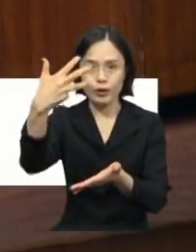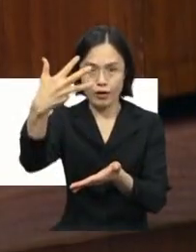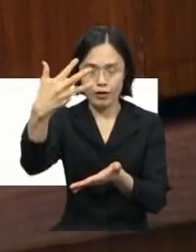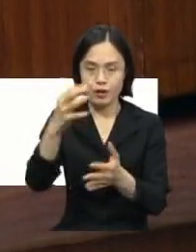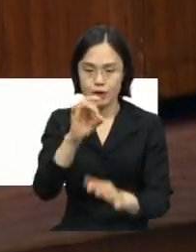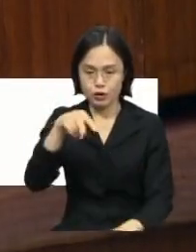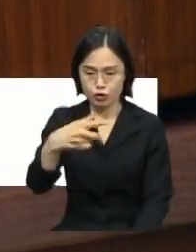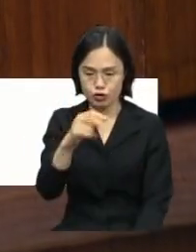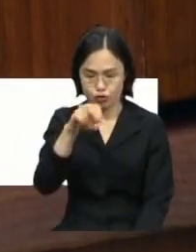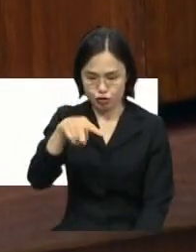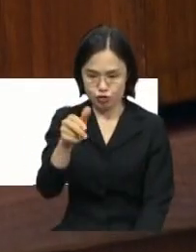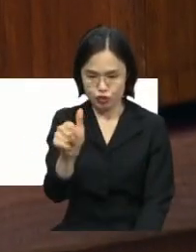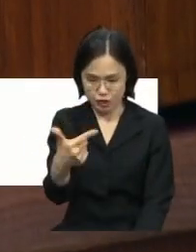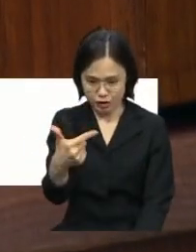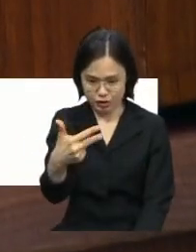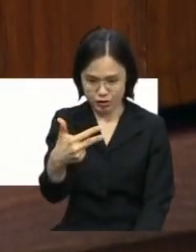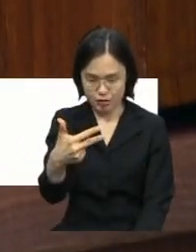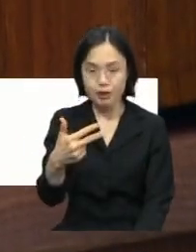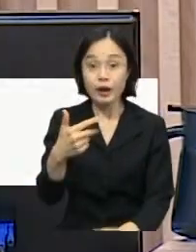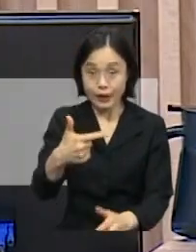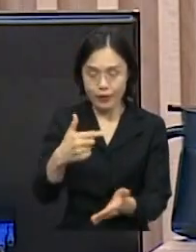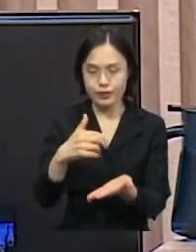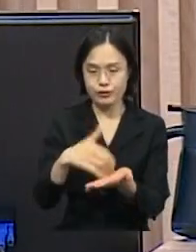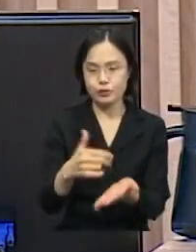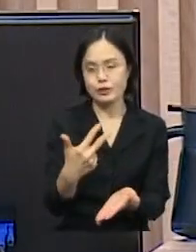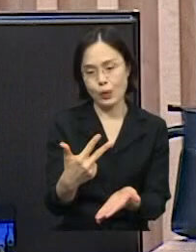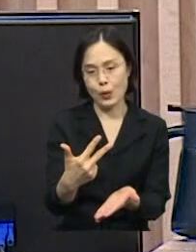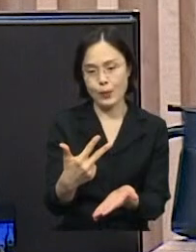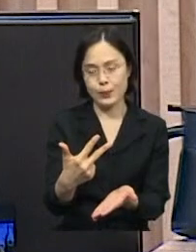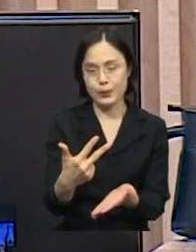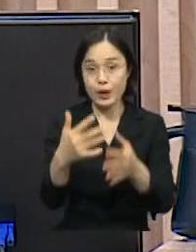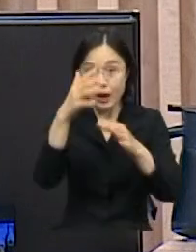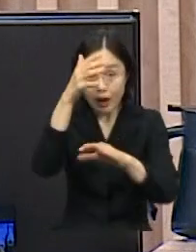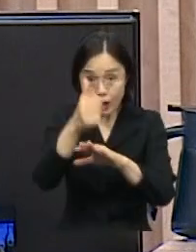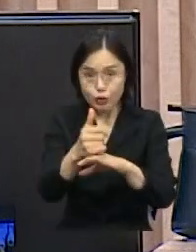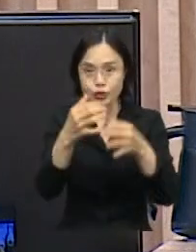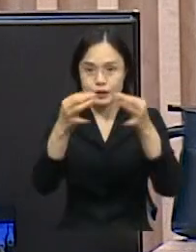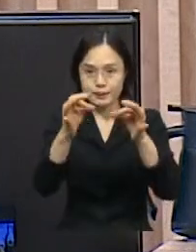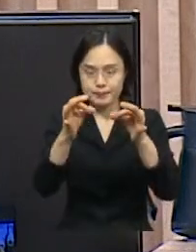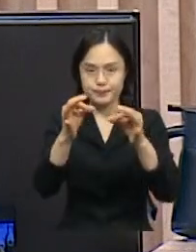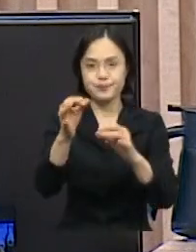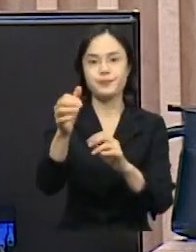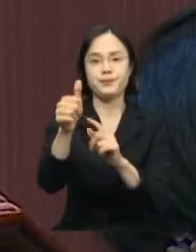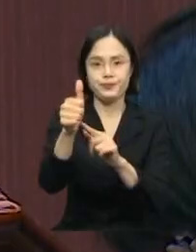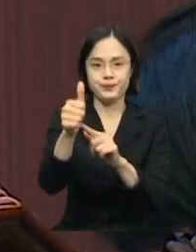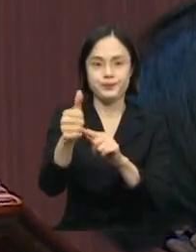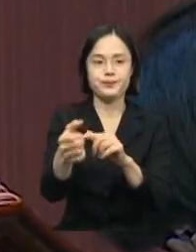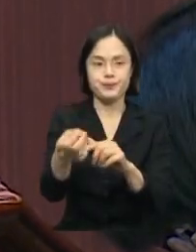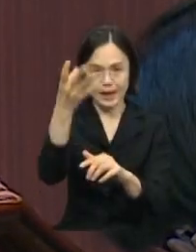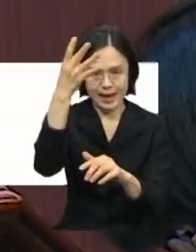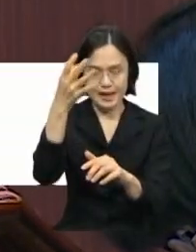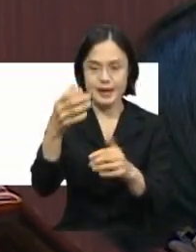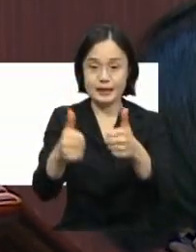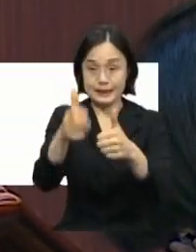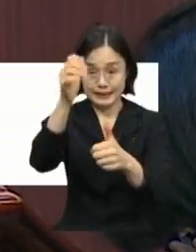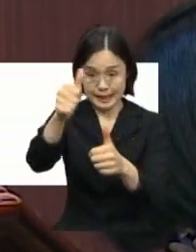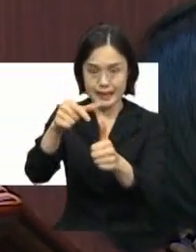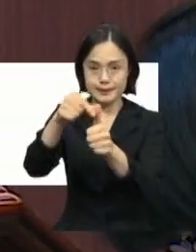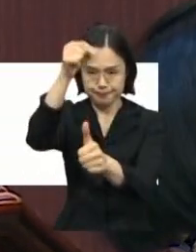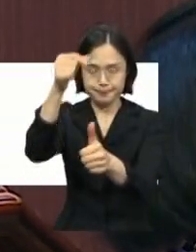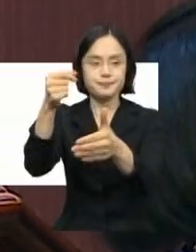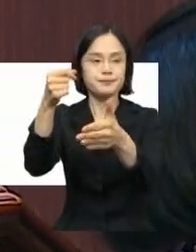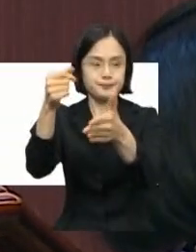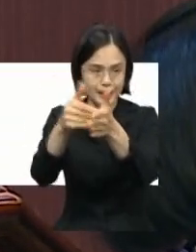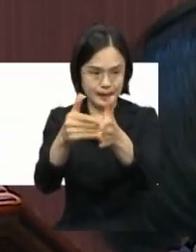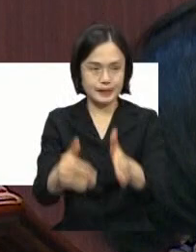받아 재선의 김영희 의원이 9대 후반기 의장으로 선출됐습니다 저를 지주지 않